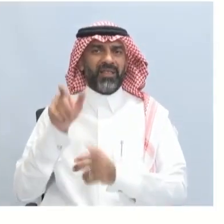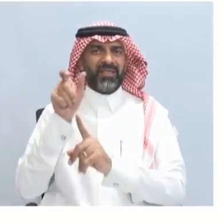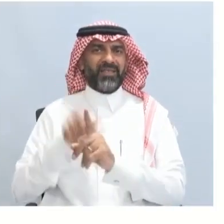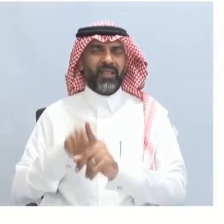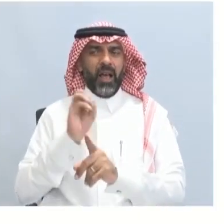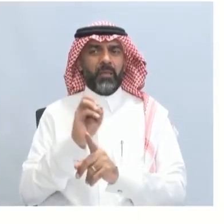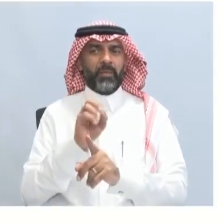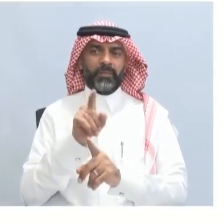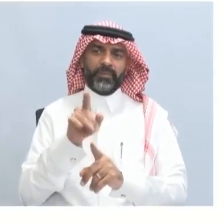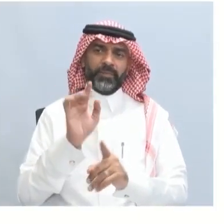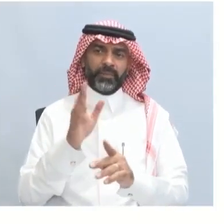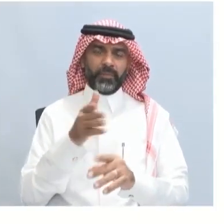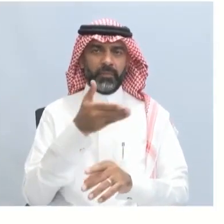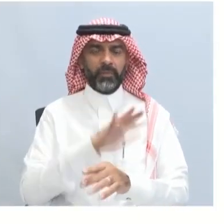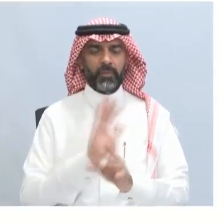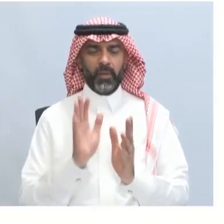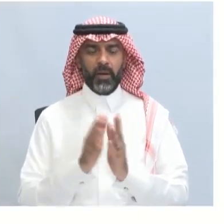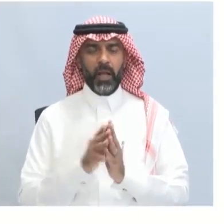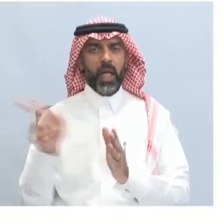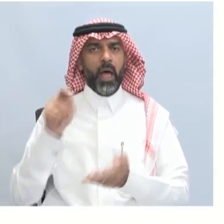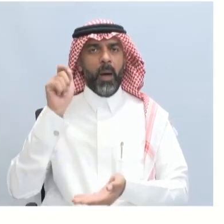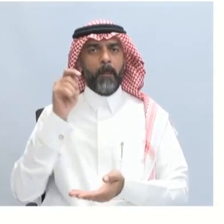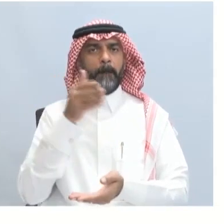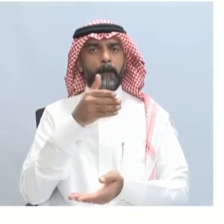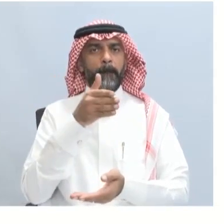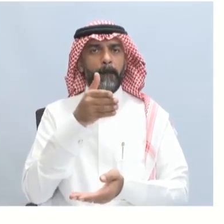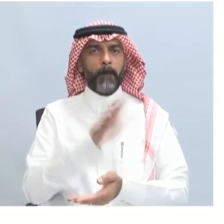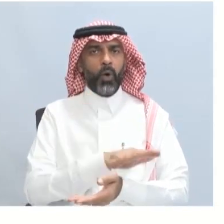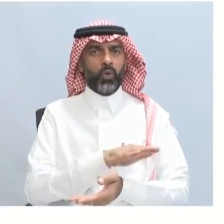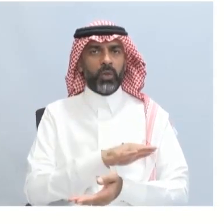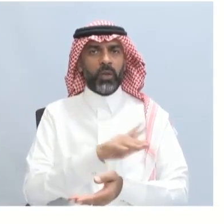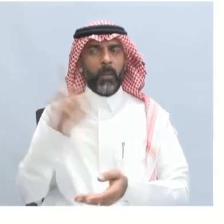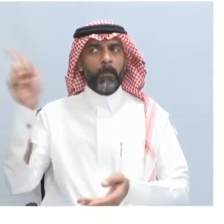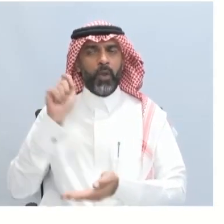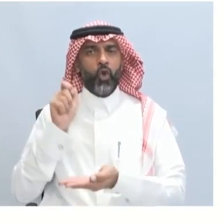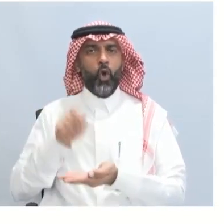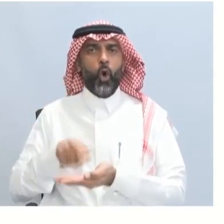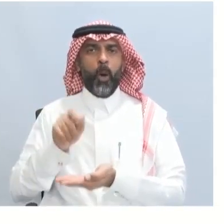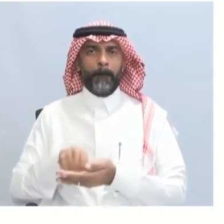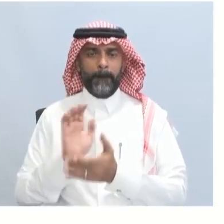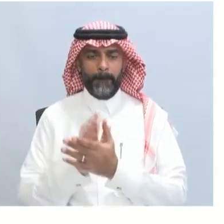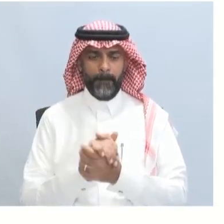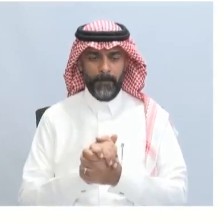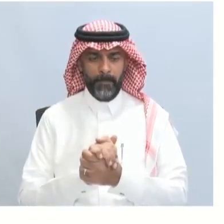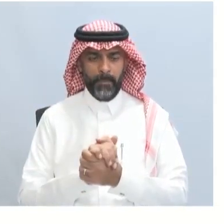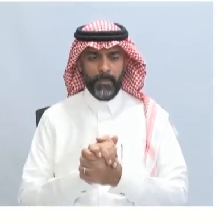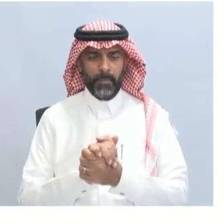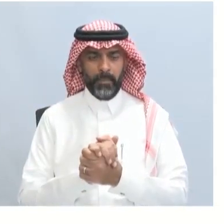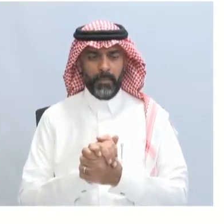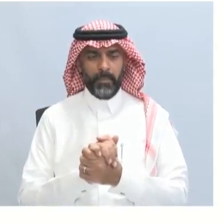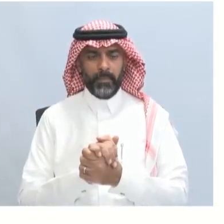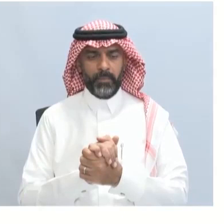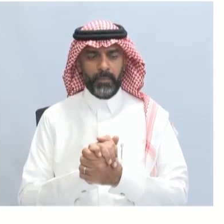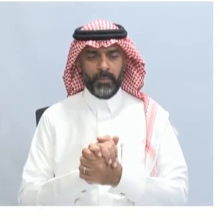اقامه دليل يقيني على موته فهذا يحكم عليه بالموت ماذا الحكم وليس بالموت بالموت